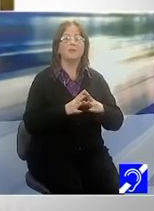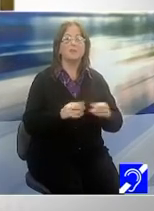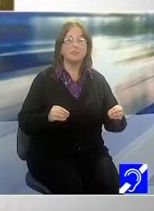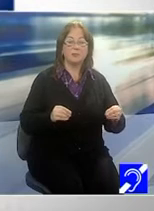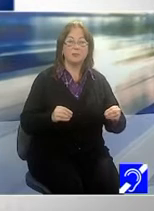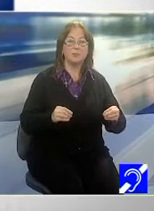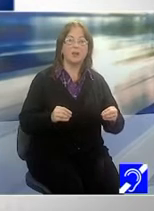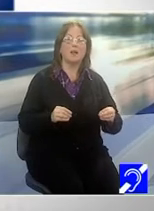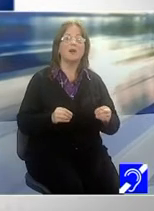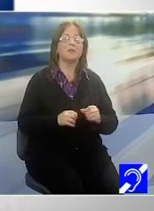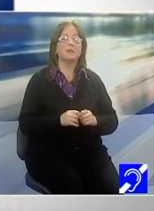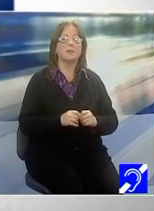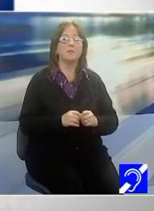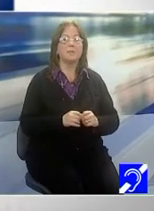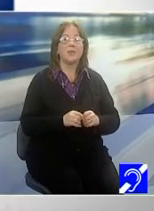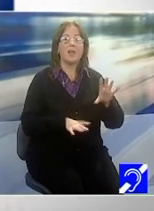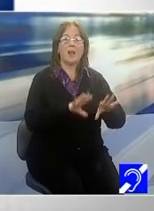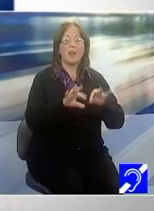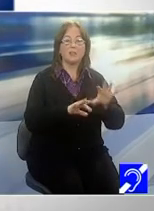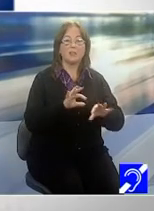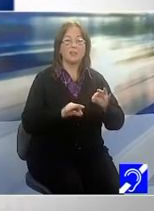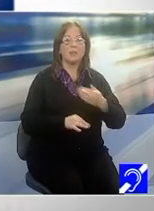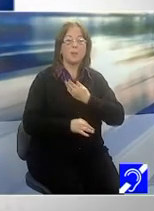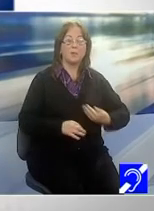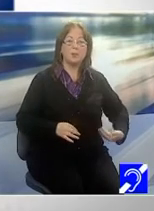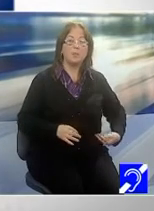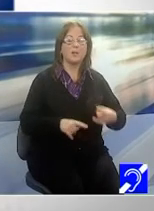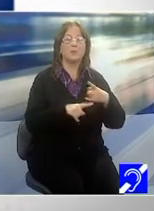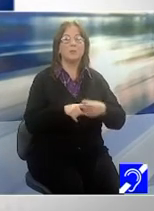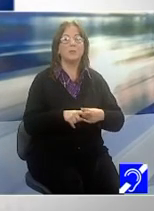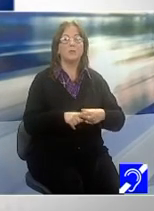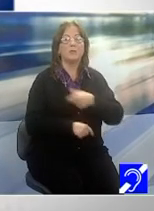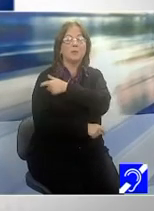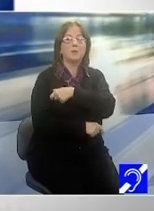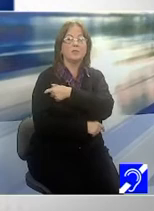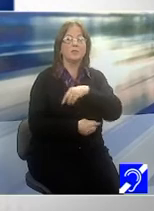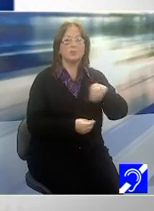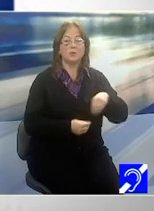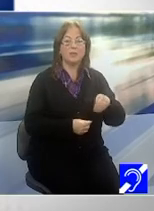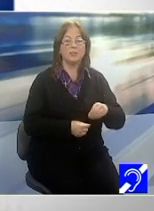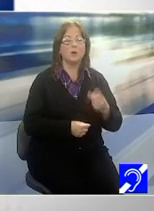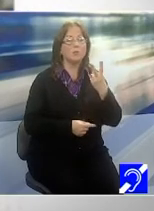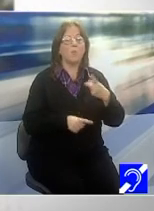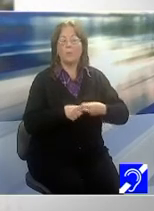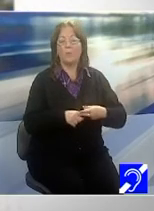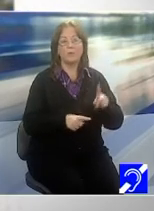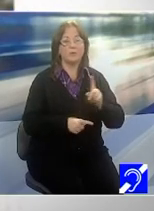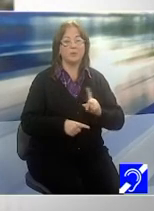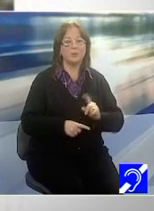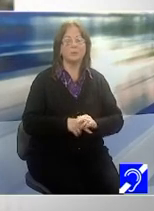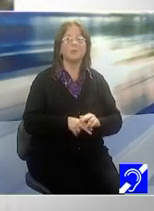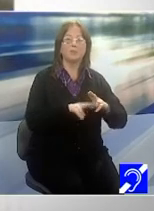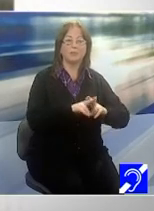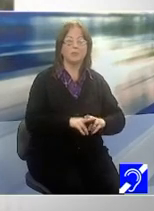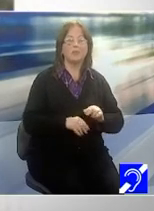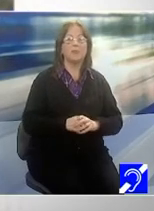a sistemului electoral, astfel încât alegerile pentru primari și președinți de consilii județene să aibă loc în două tururi. Nu mai apare nici ideea organizării